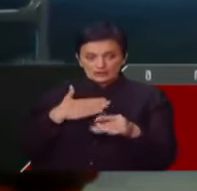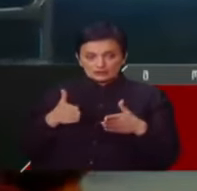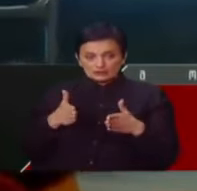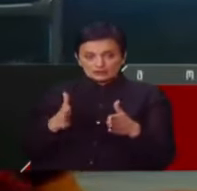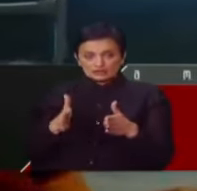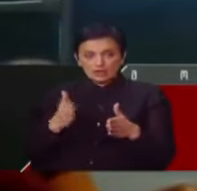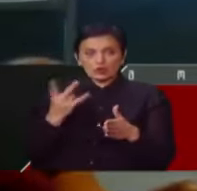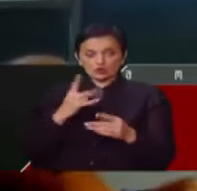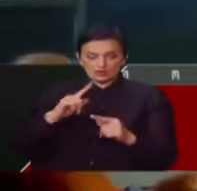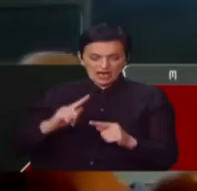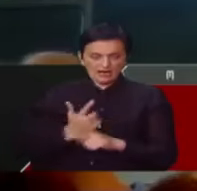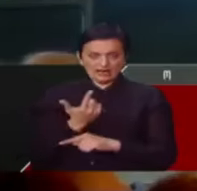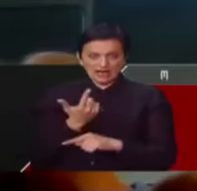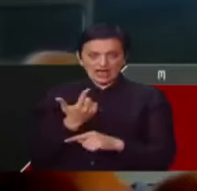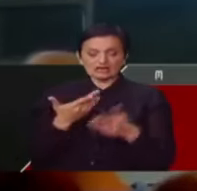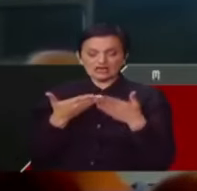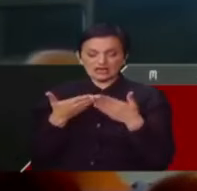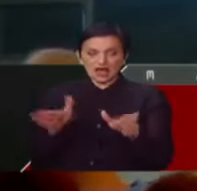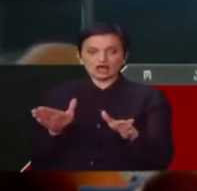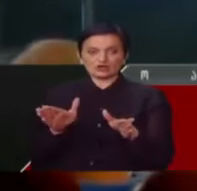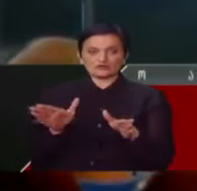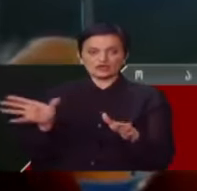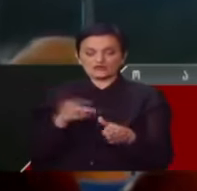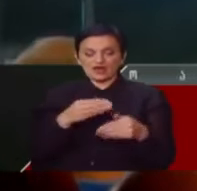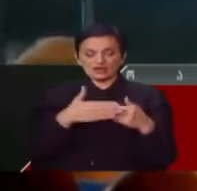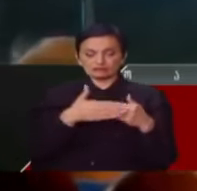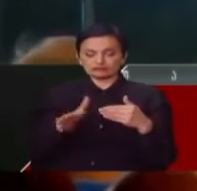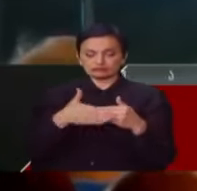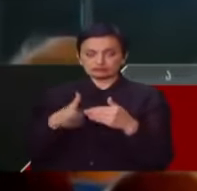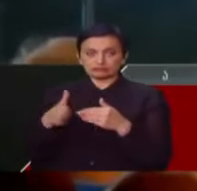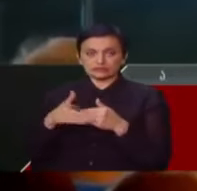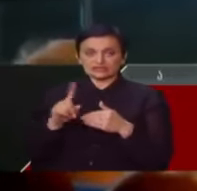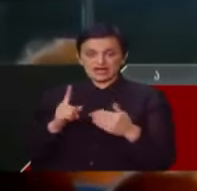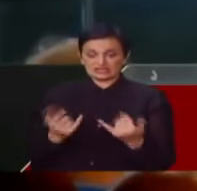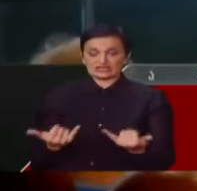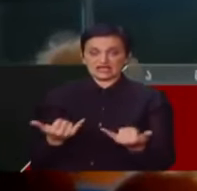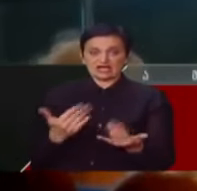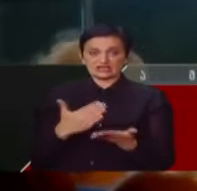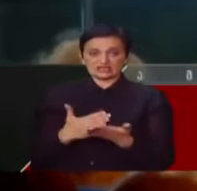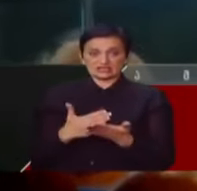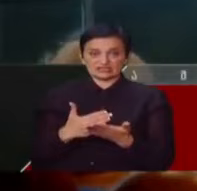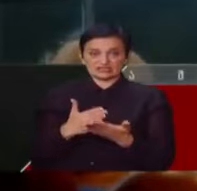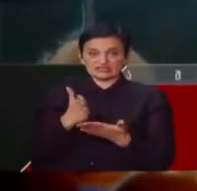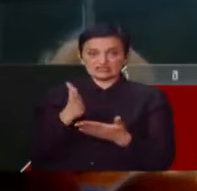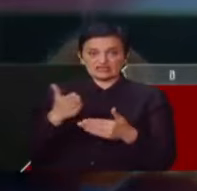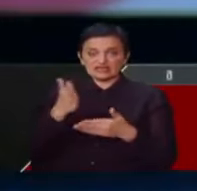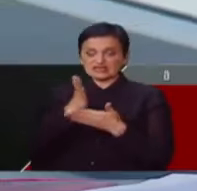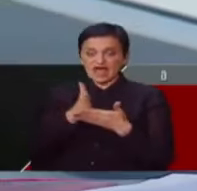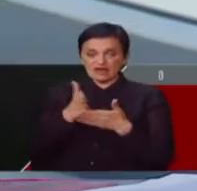და უნდა ხელახლა გაგვიხსნან ყველა კარი, რაც დღეს არის ნახევრად